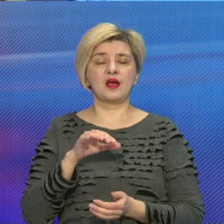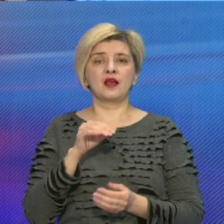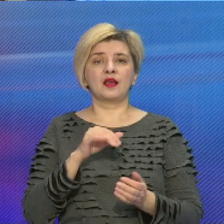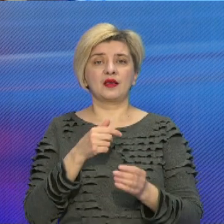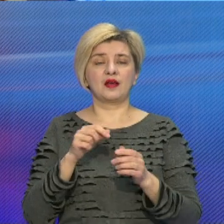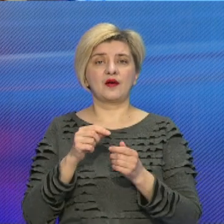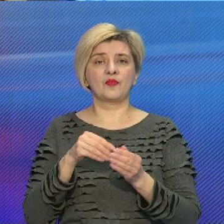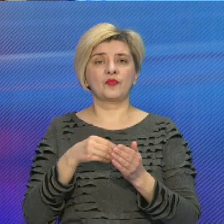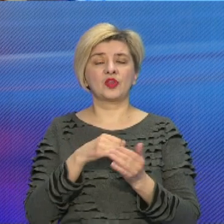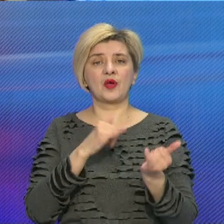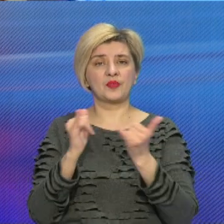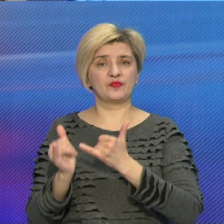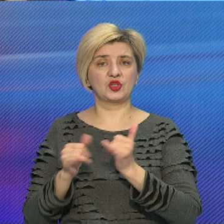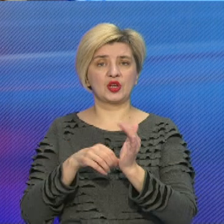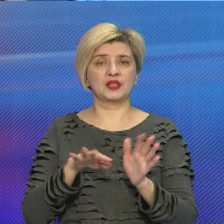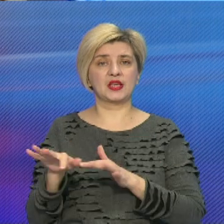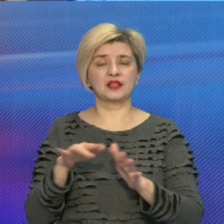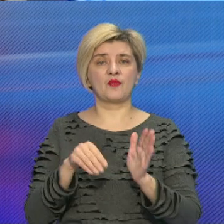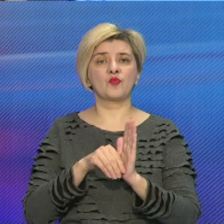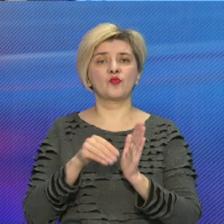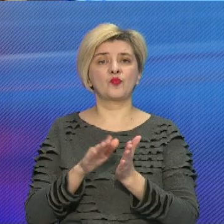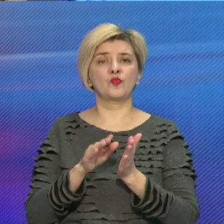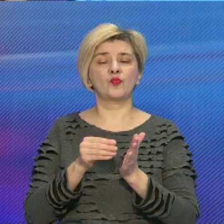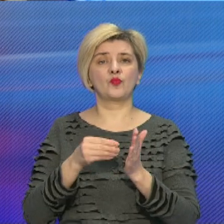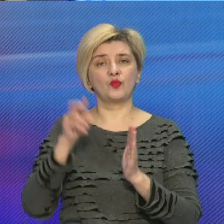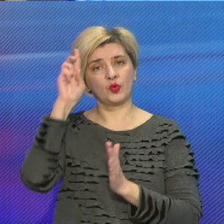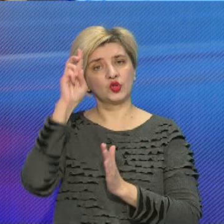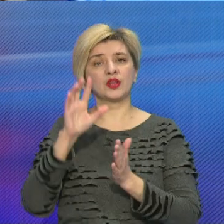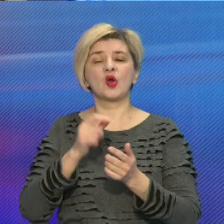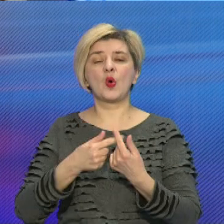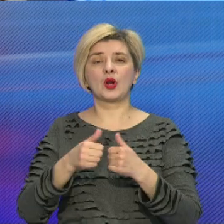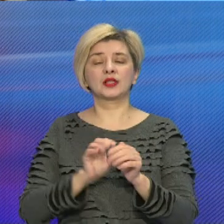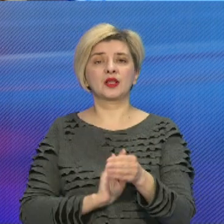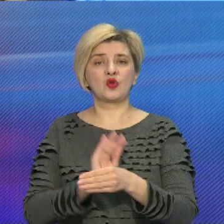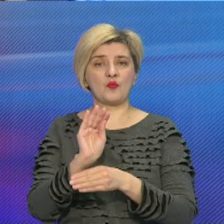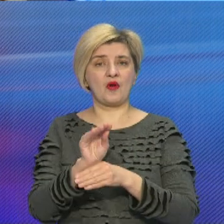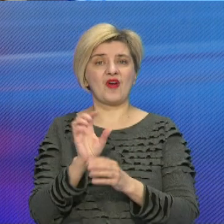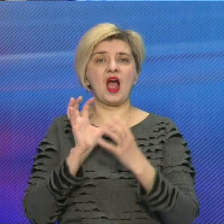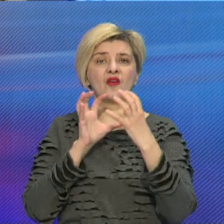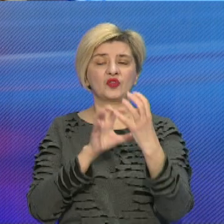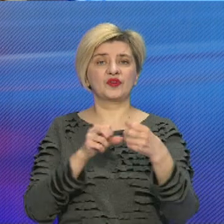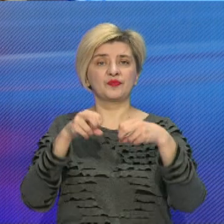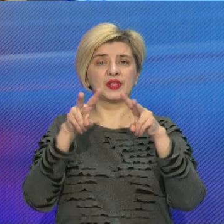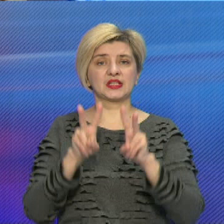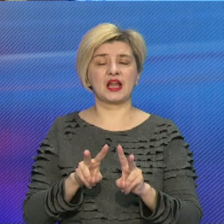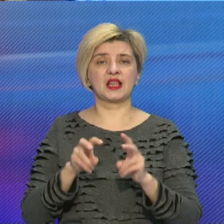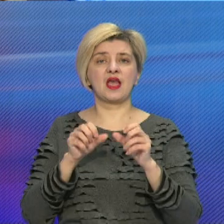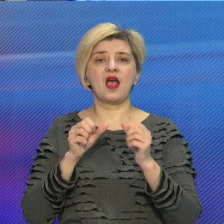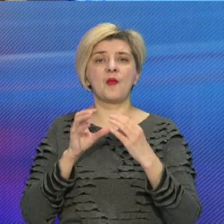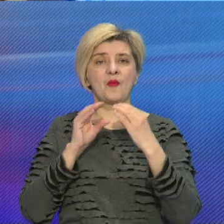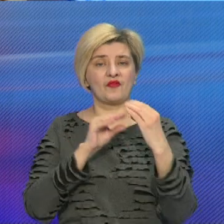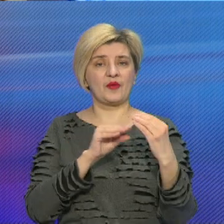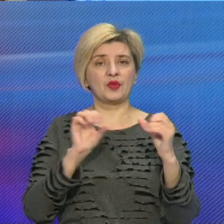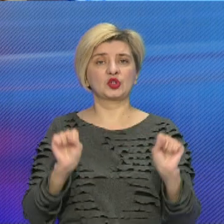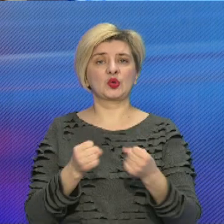деятельности бюджетных организаций пополнился автобусом. Специализованный автомобиль худкой и медицинской допомоги поступил в распоряжение